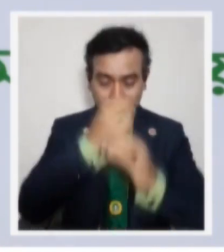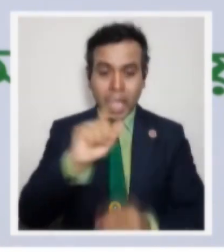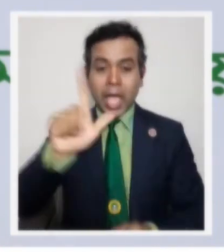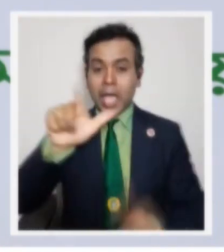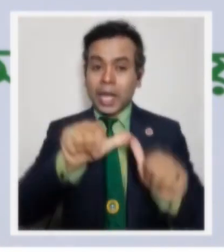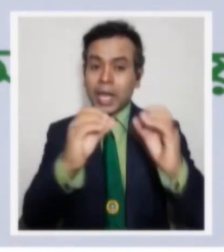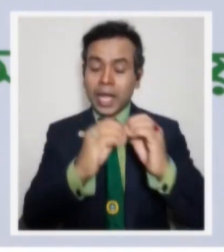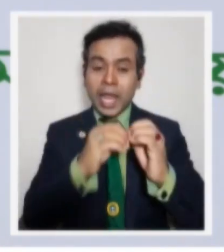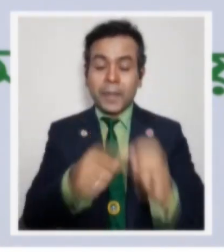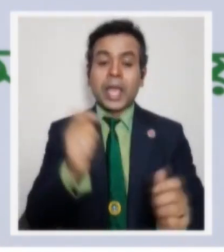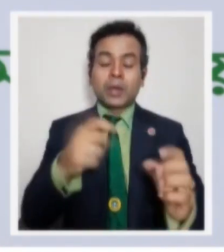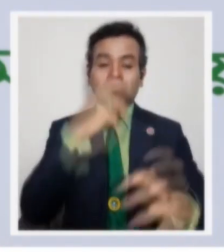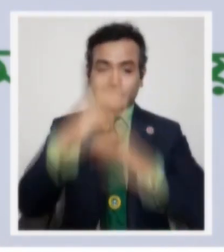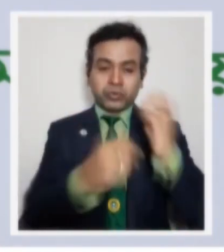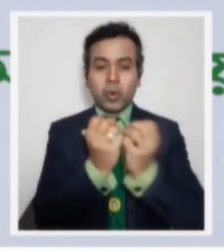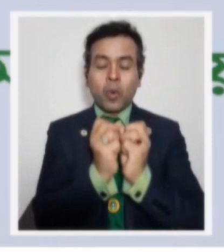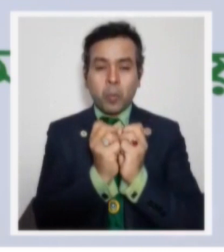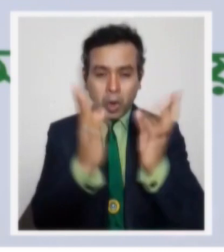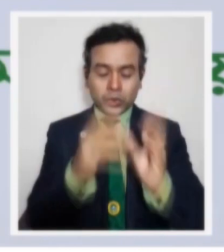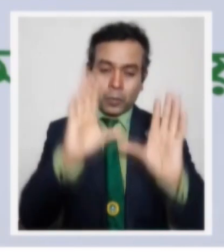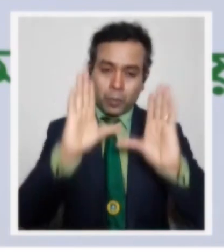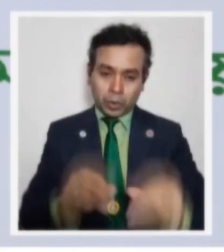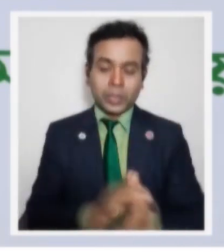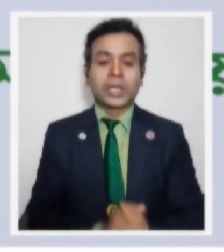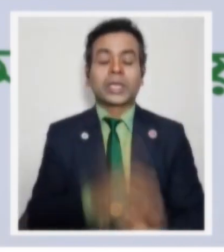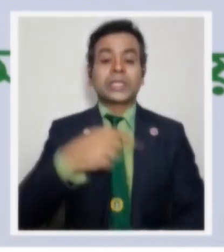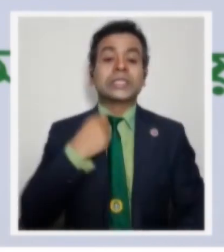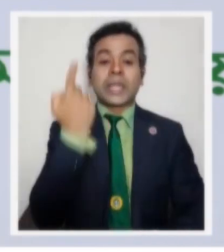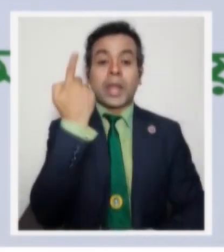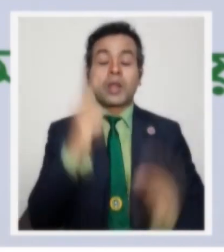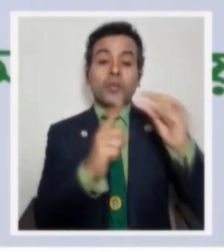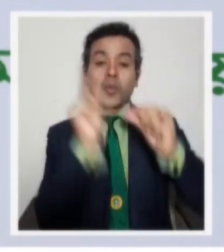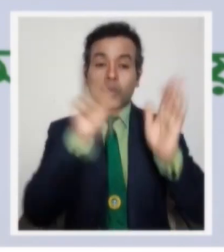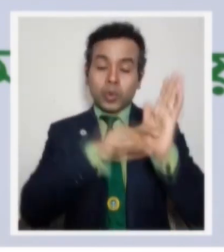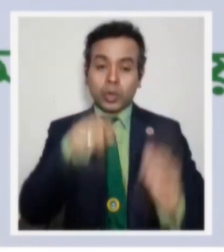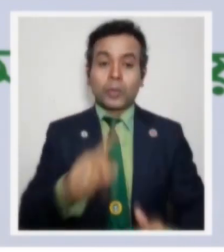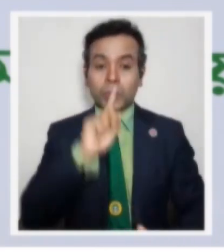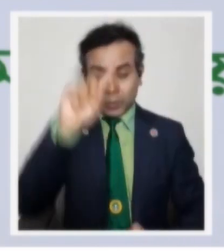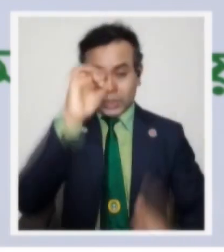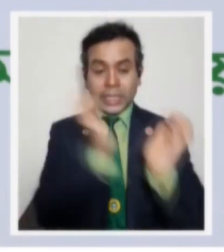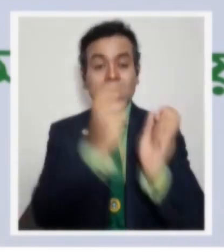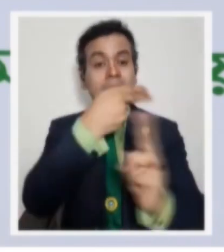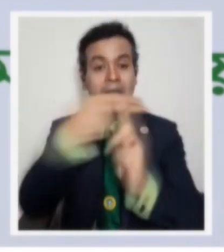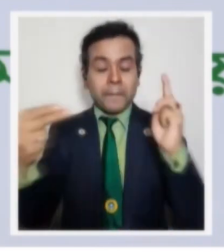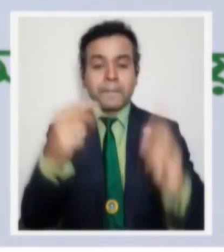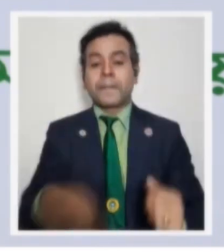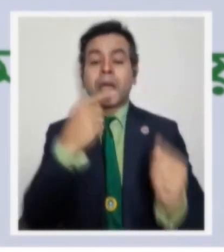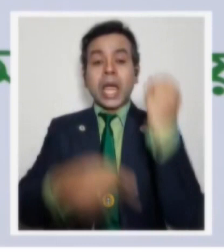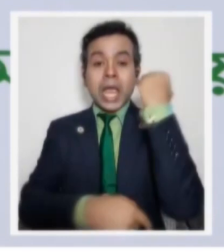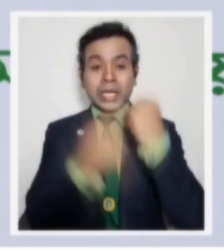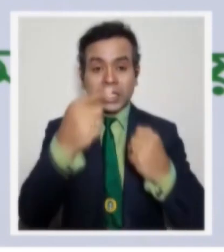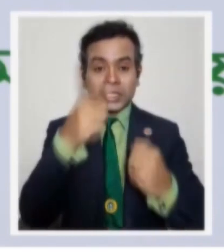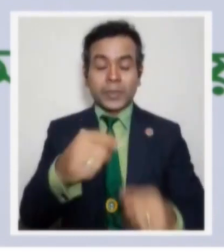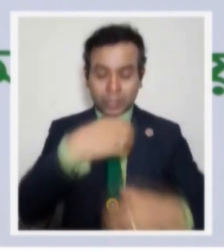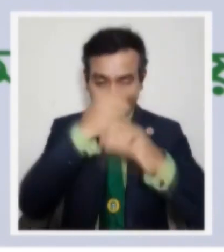বলেছিলাম কক্সবাজারের ল্যাবের কারিগরি ত্রুটির জন্য ডিসইনফেক্টেন্ট করার কারণে সেই ল্যাবের কার্যক্রম বন্ধ আছে। শেখ হাসিনা মেডিকেল কলেজ